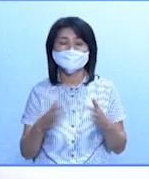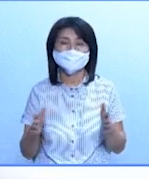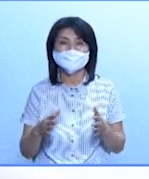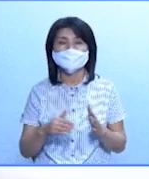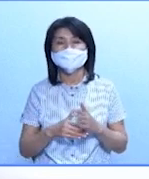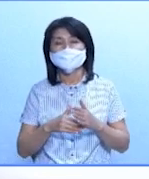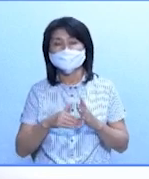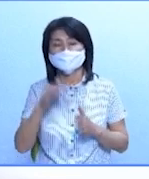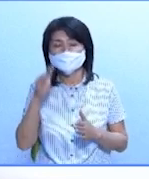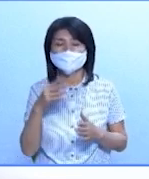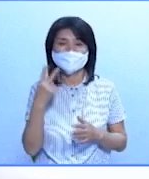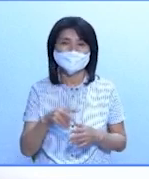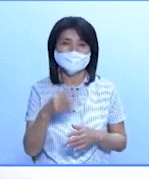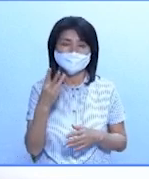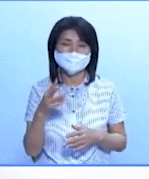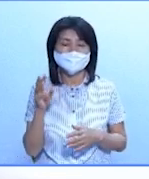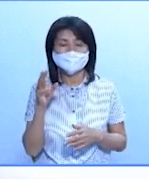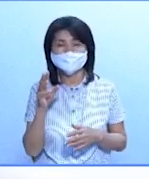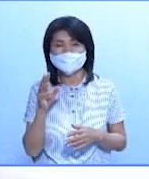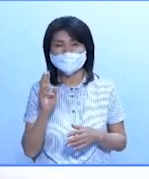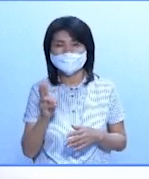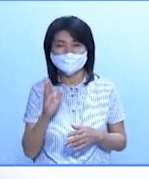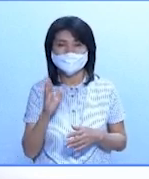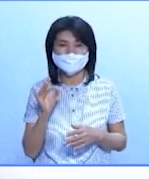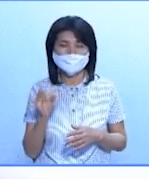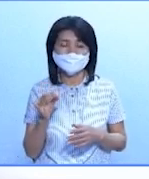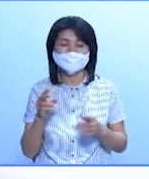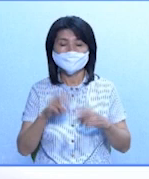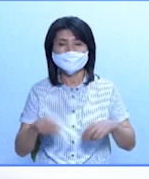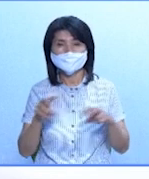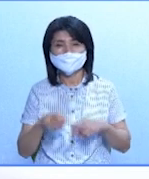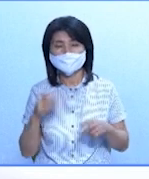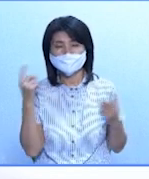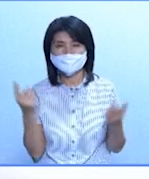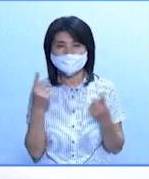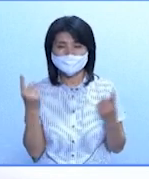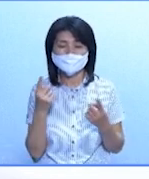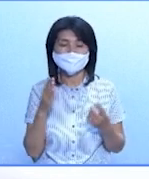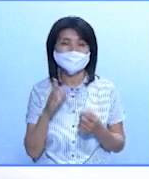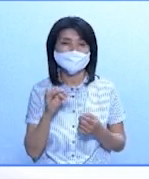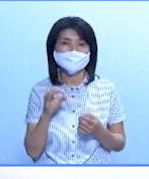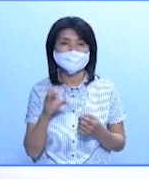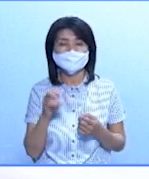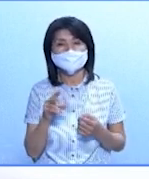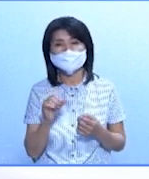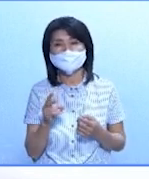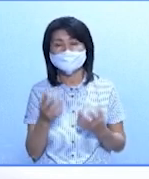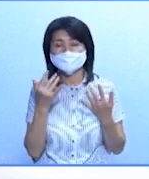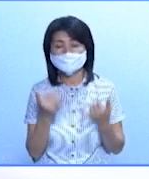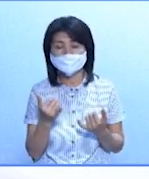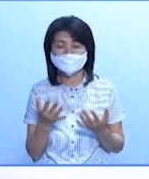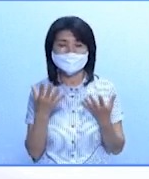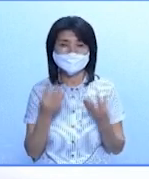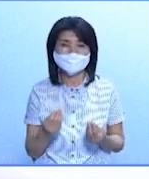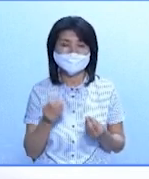Свыше 23 тысяч проб на коронавирус исследовала единственная в области вирусологическая лаборатория на сегодняшний